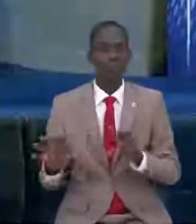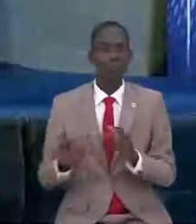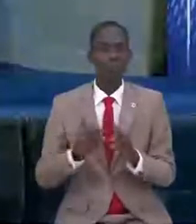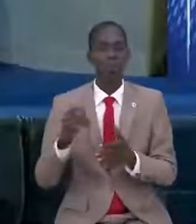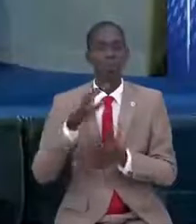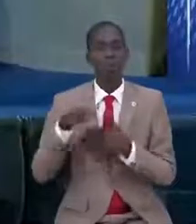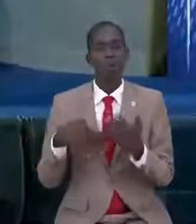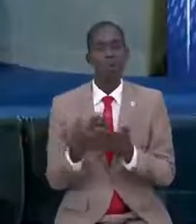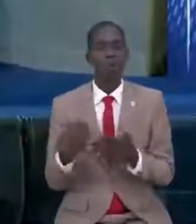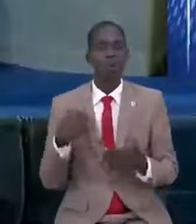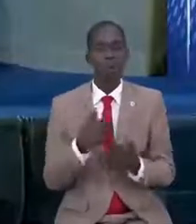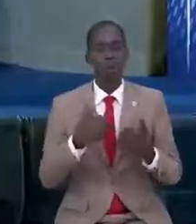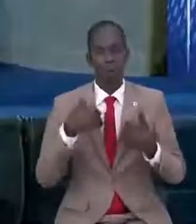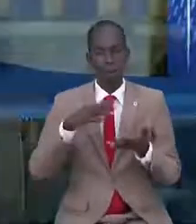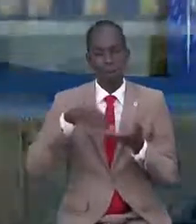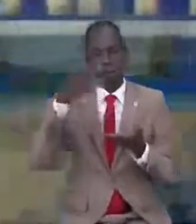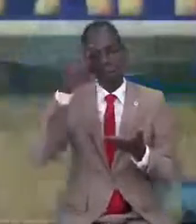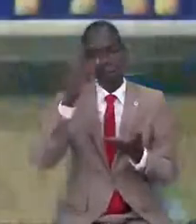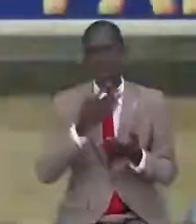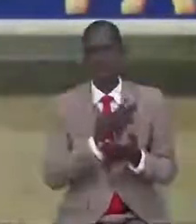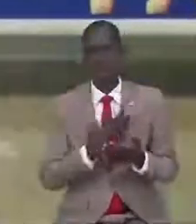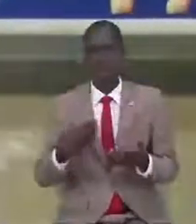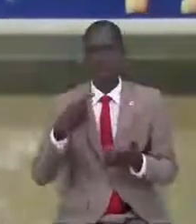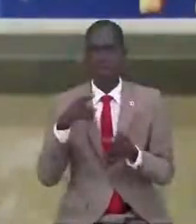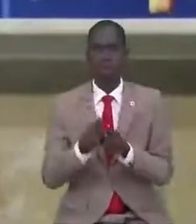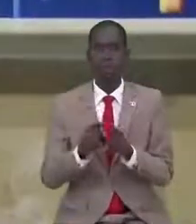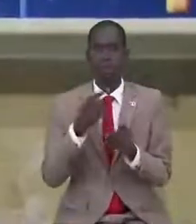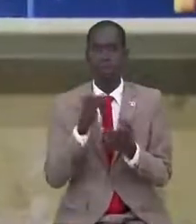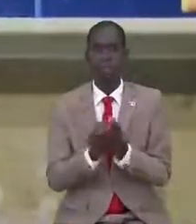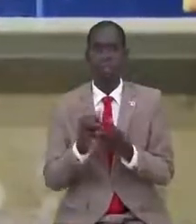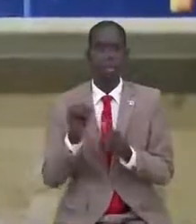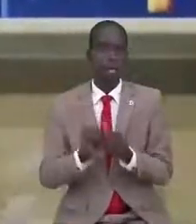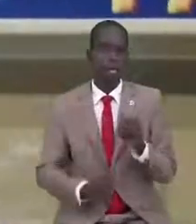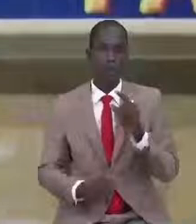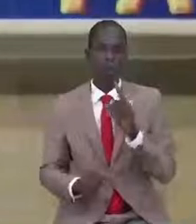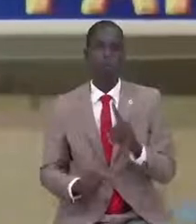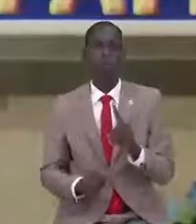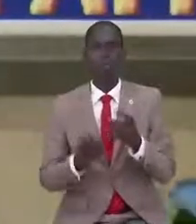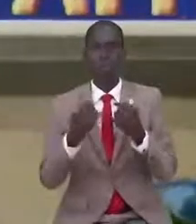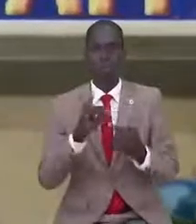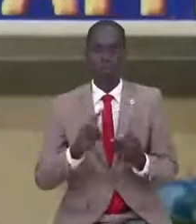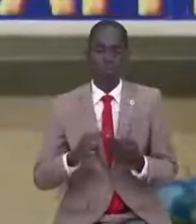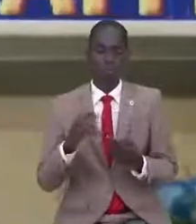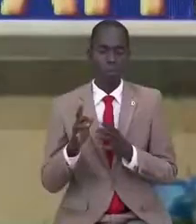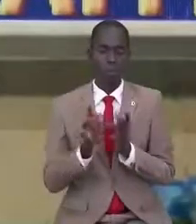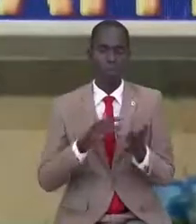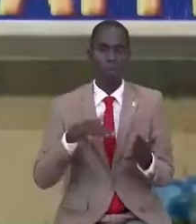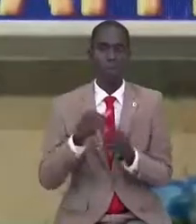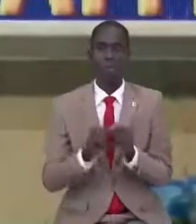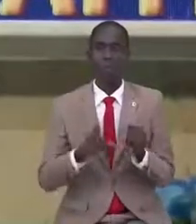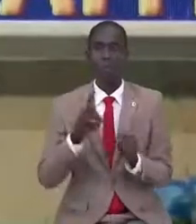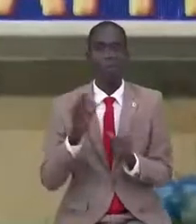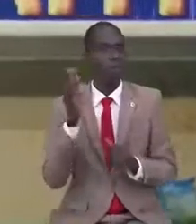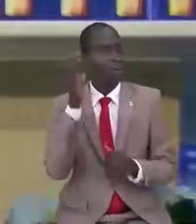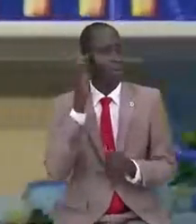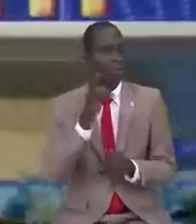à ce qu'on bâtit, ce qui nous a été dit. Et d'autre part, quiconque